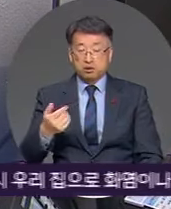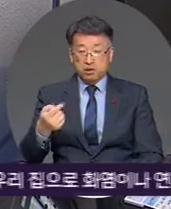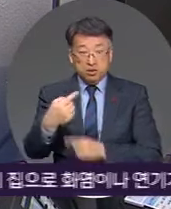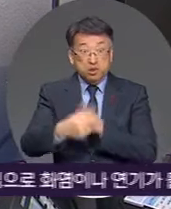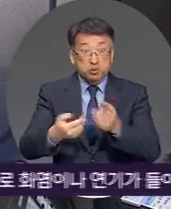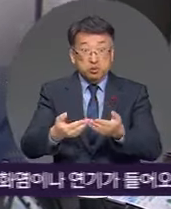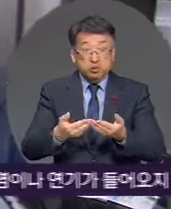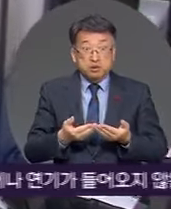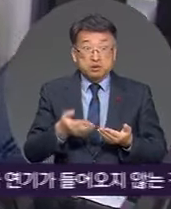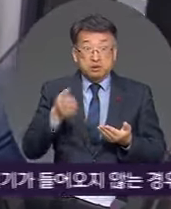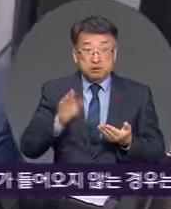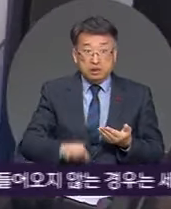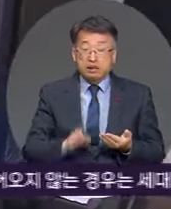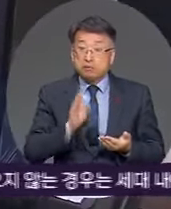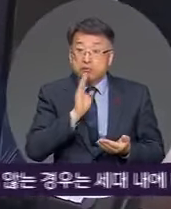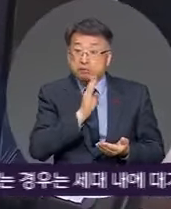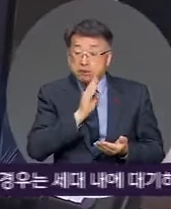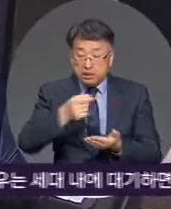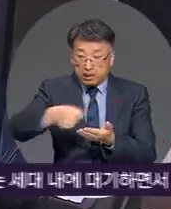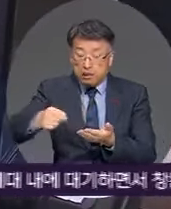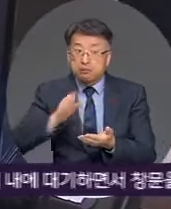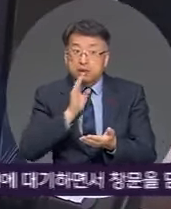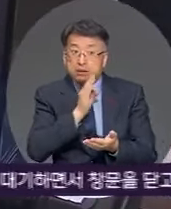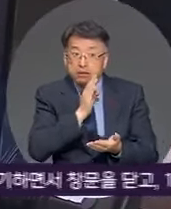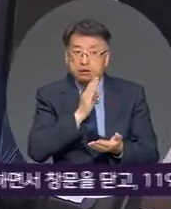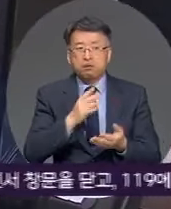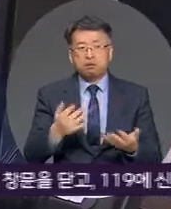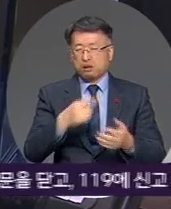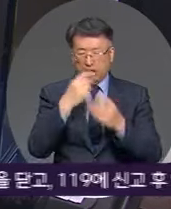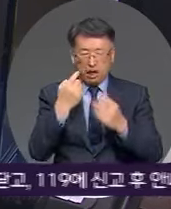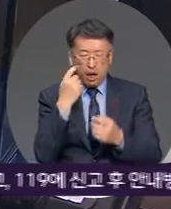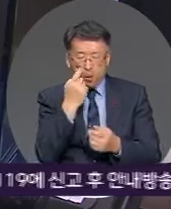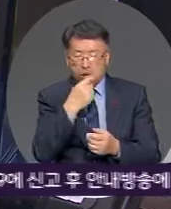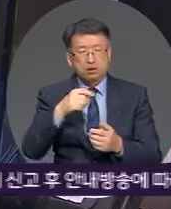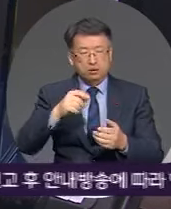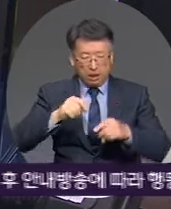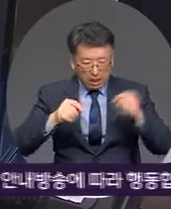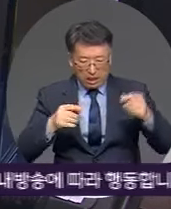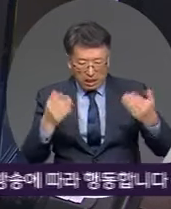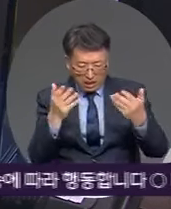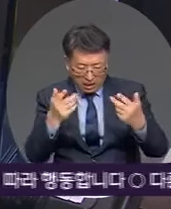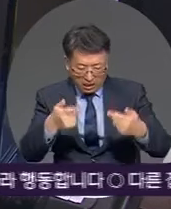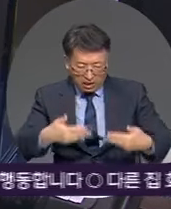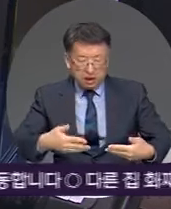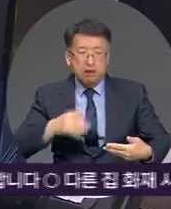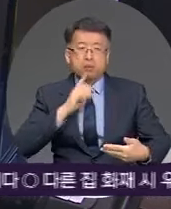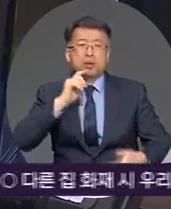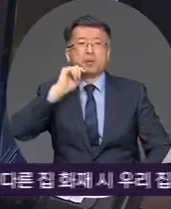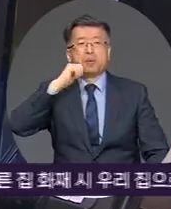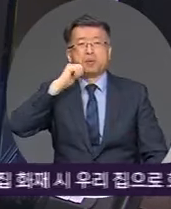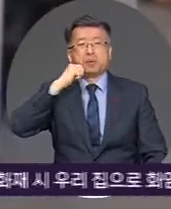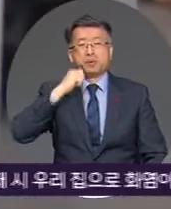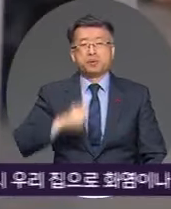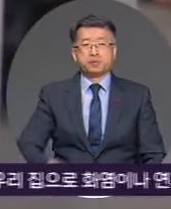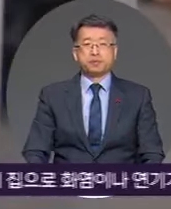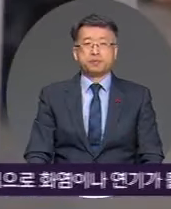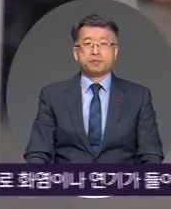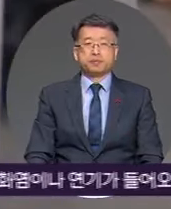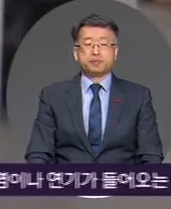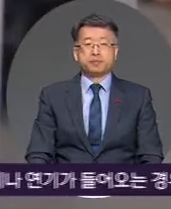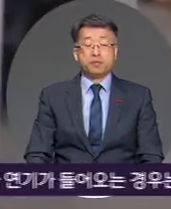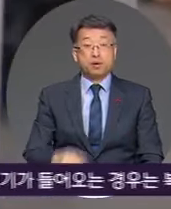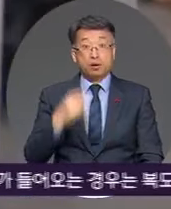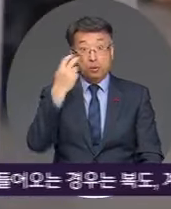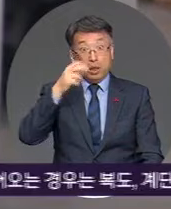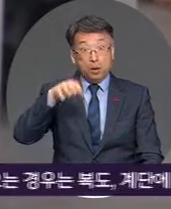하는데이 사인인지 아닌지 뭐이 이렇게 따지고 되면 너무이는 간수 차원에서도 안 맞는 거 같은데